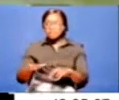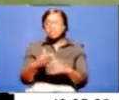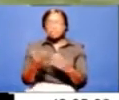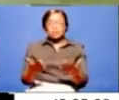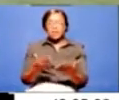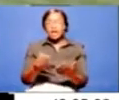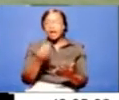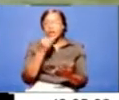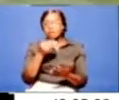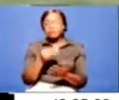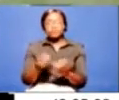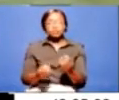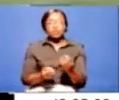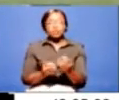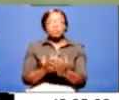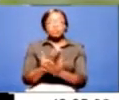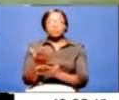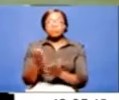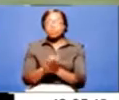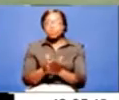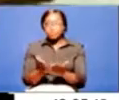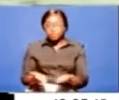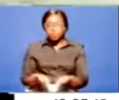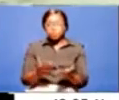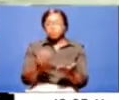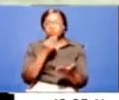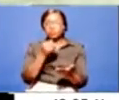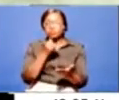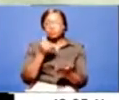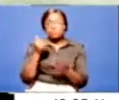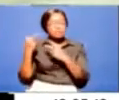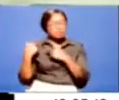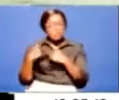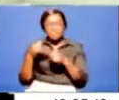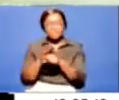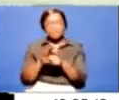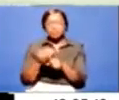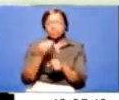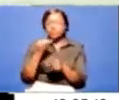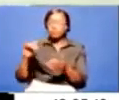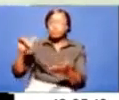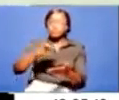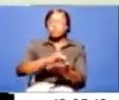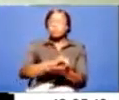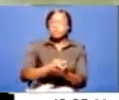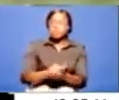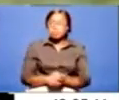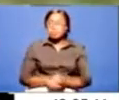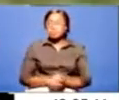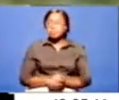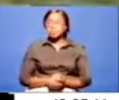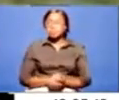kuhakikisha ubora vyakula vya samaki badala ya kutegemea vyakula vinavyoagizwa kutoka nje.